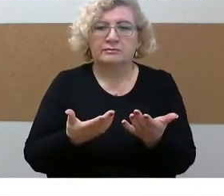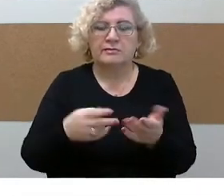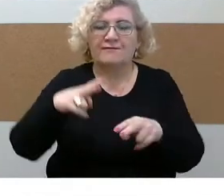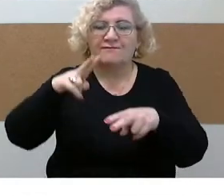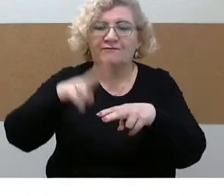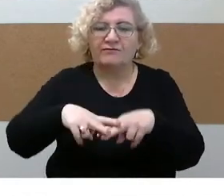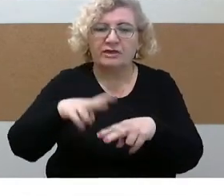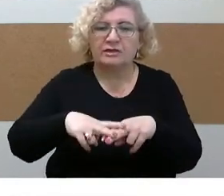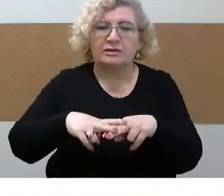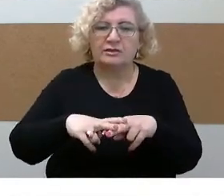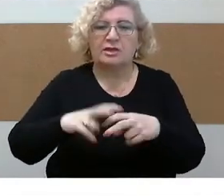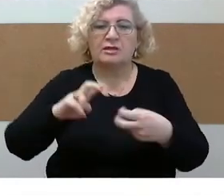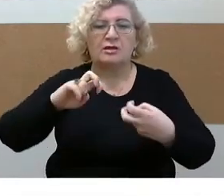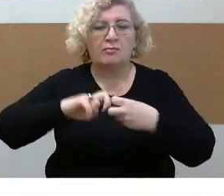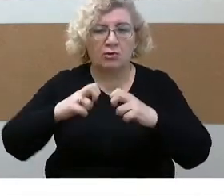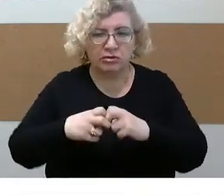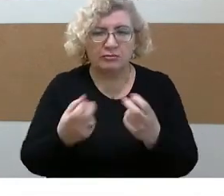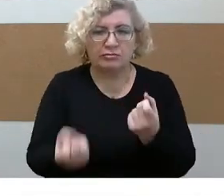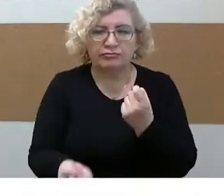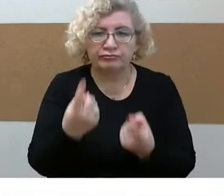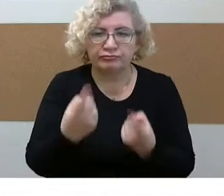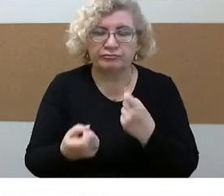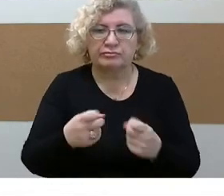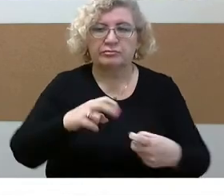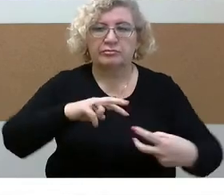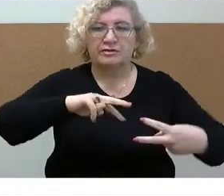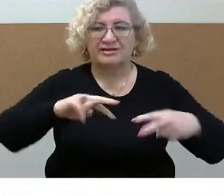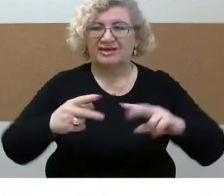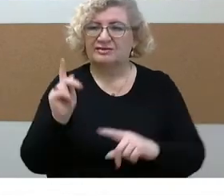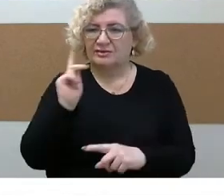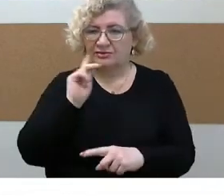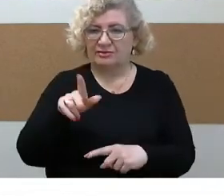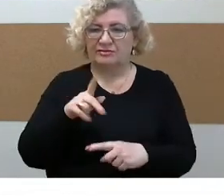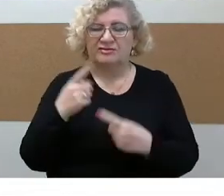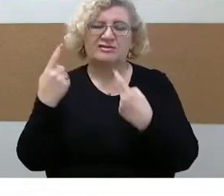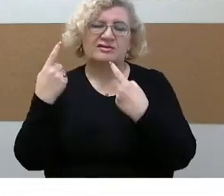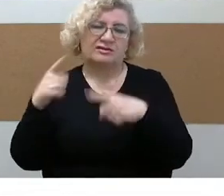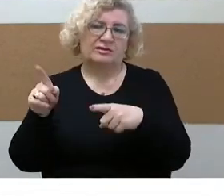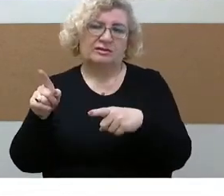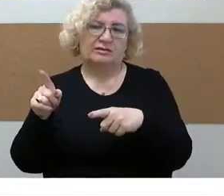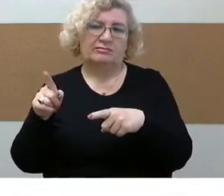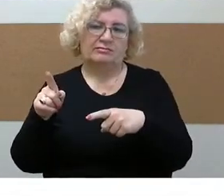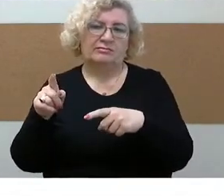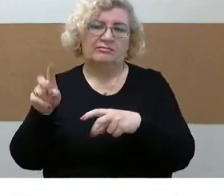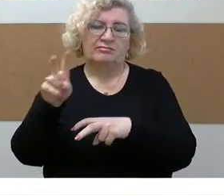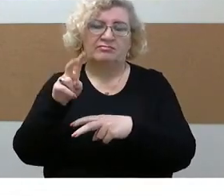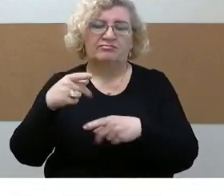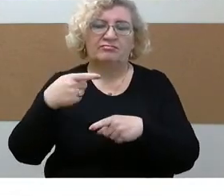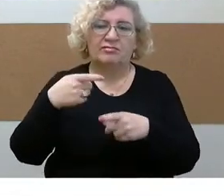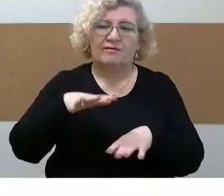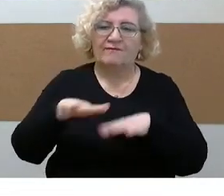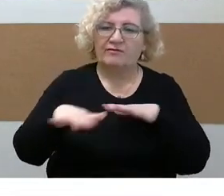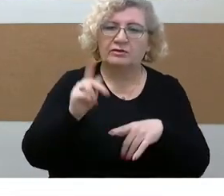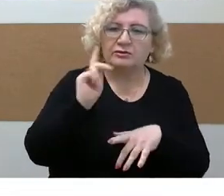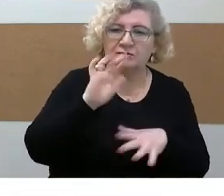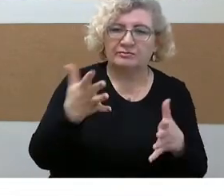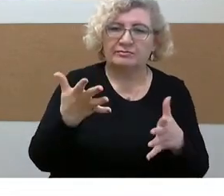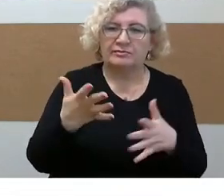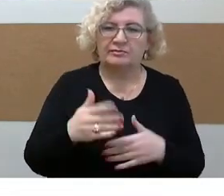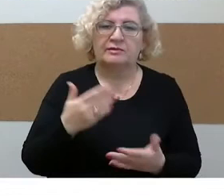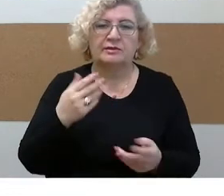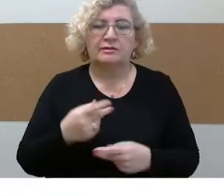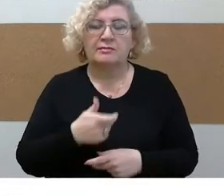yra sudėtingos, vietoj keitimo į kitų praktikų, naujų praktikų paieškos. Taip pat